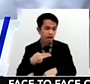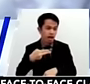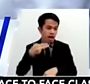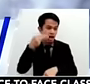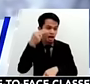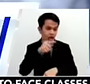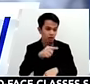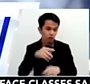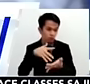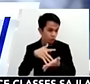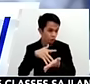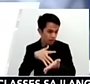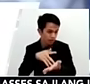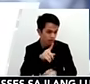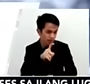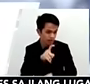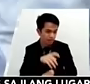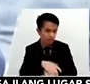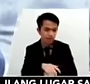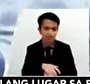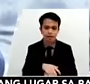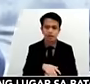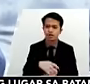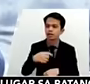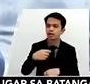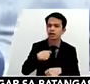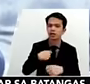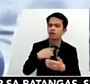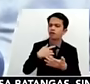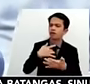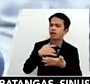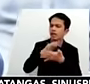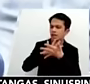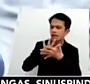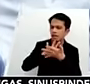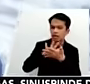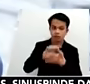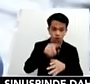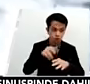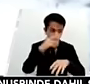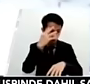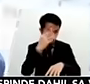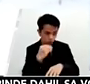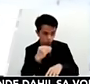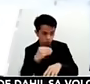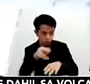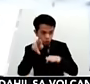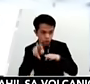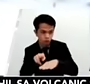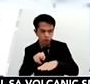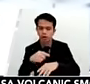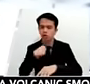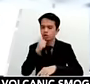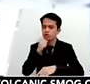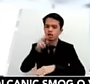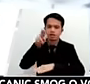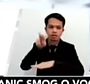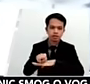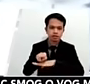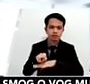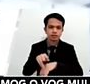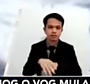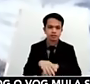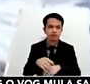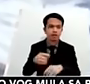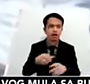ka ba? Namanhid po ako, Your Honor. You lied down in the bed. Am I correct? Hindi po ako nag-lie down. Hinila po ako sa